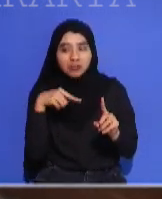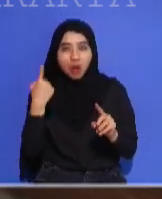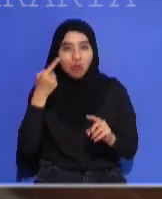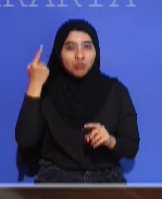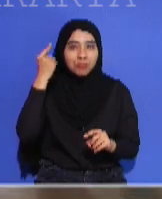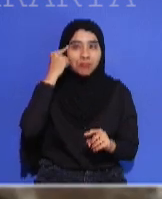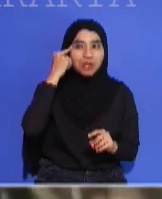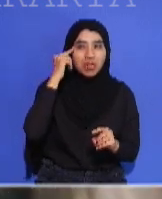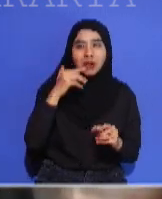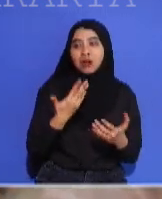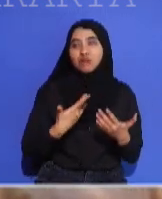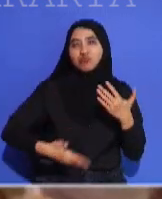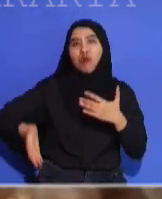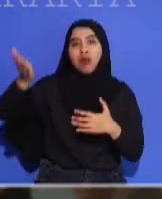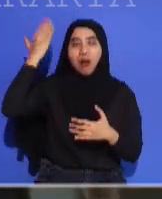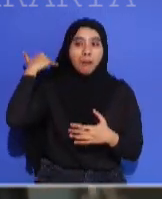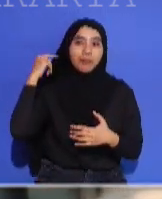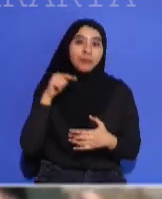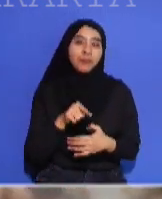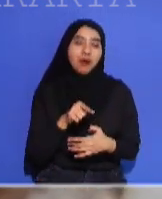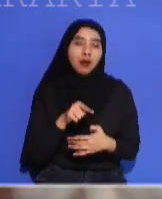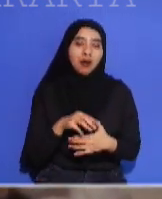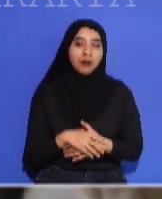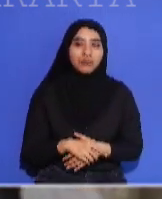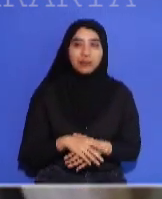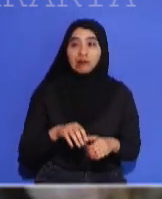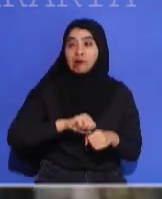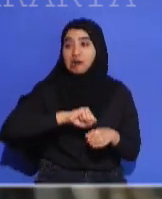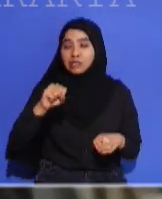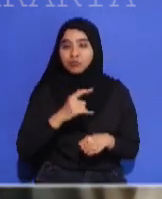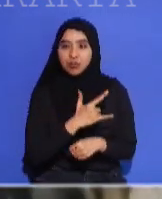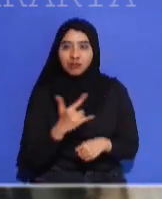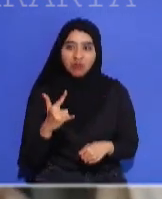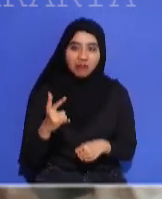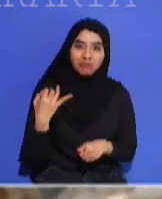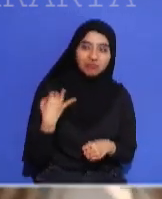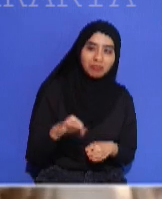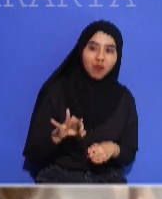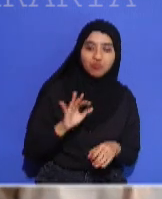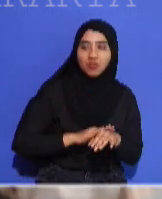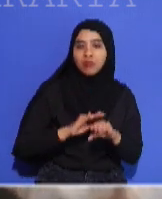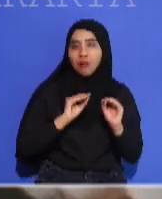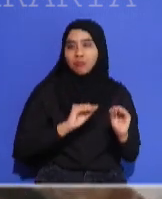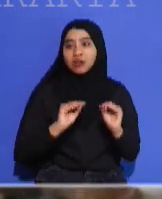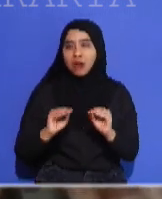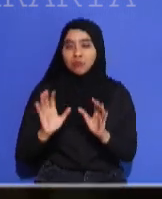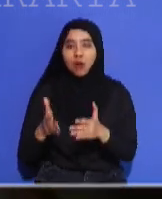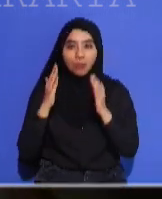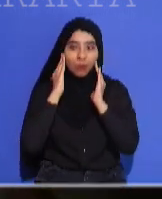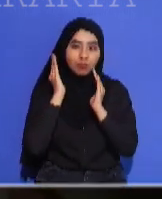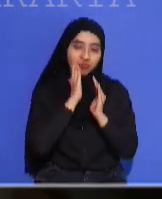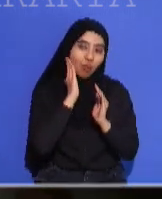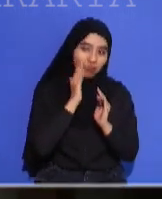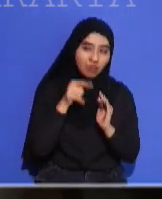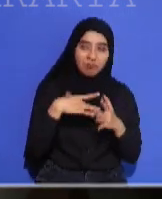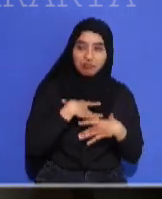tradisi para pemerhati dan pelestari keris mencoba pendekatan pembaruan dengan memberikan pemahaman kepada kalangan muda agar memiliki ketertarikan